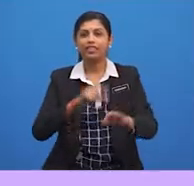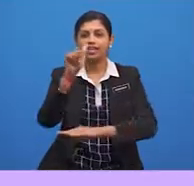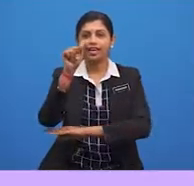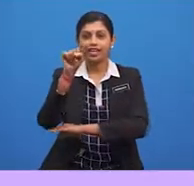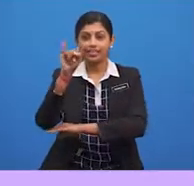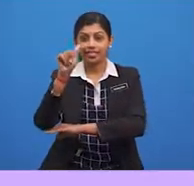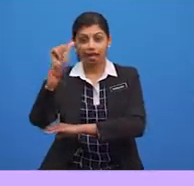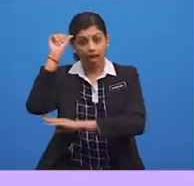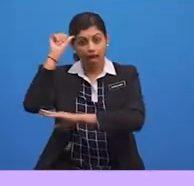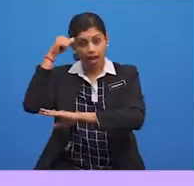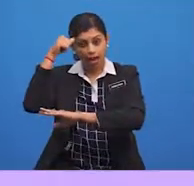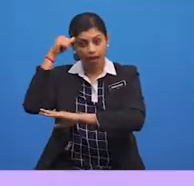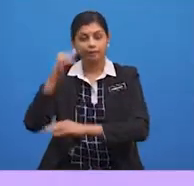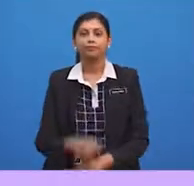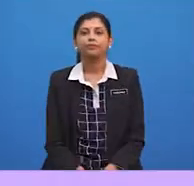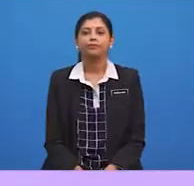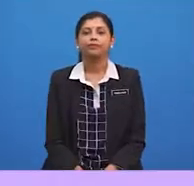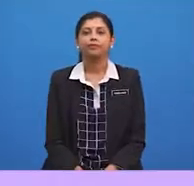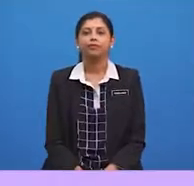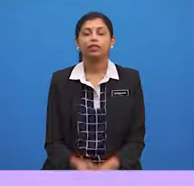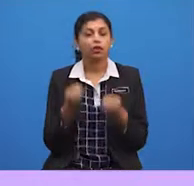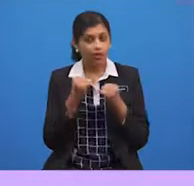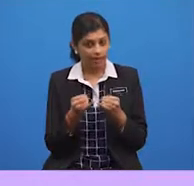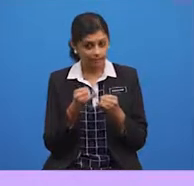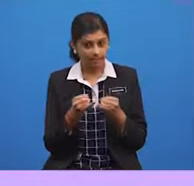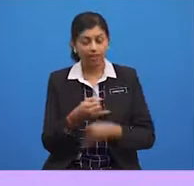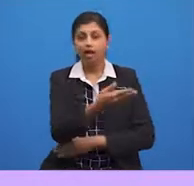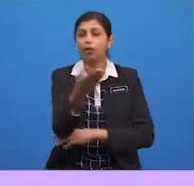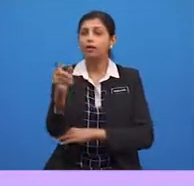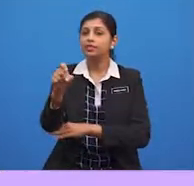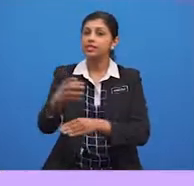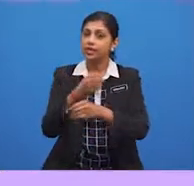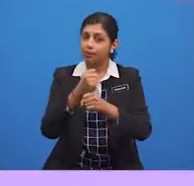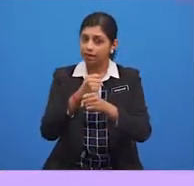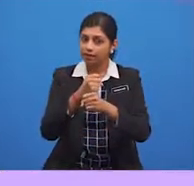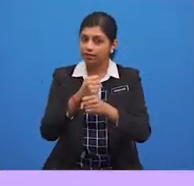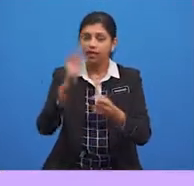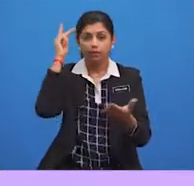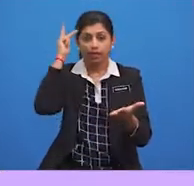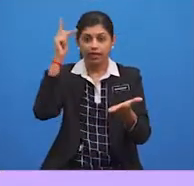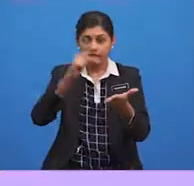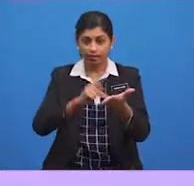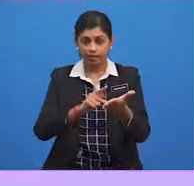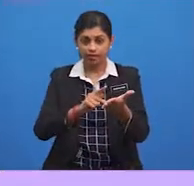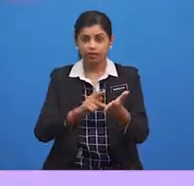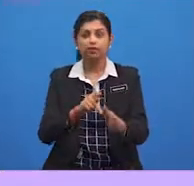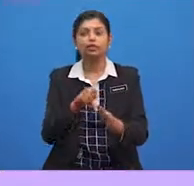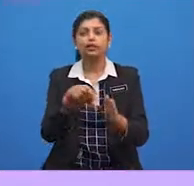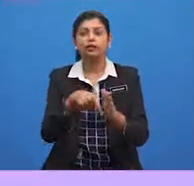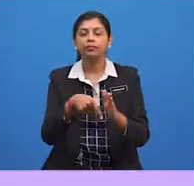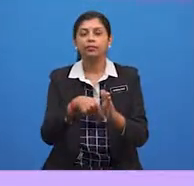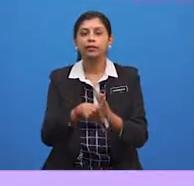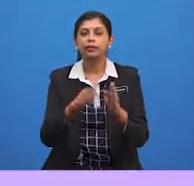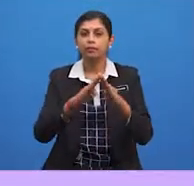Di akhir pembelajaran, murid-murid dapat mengenal pasti